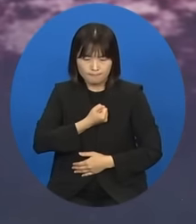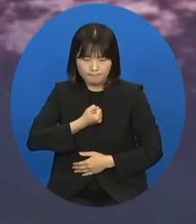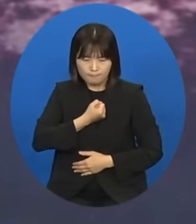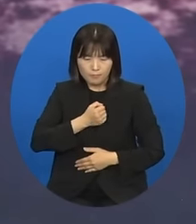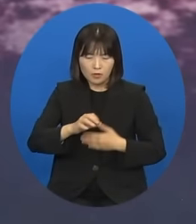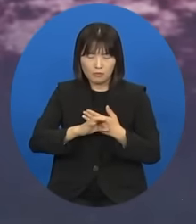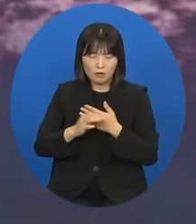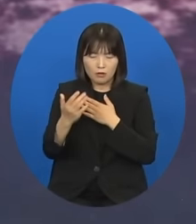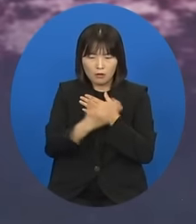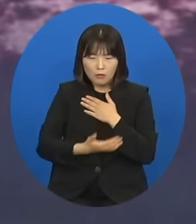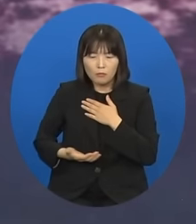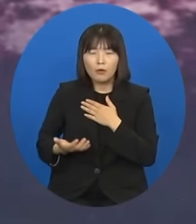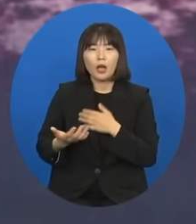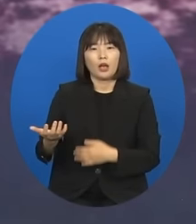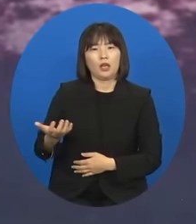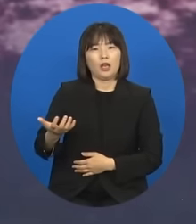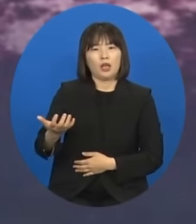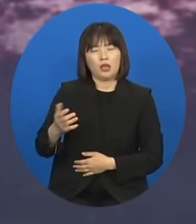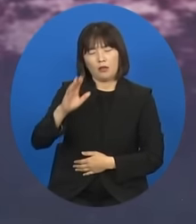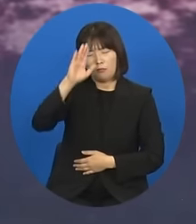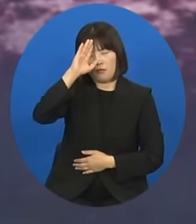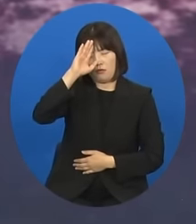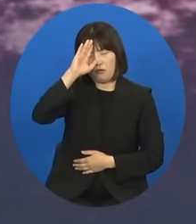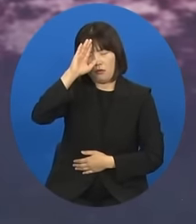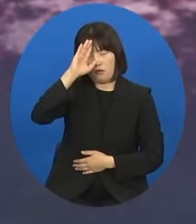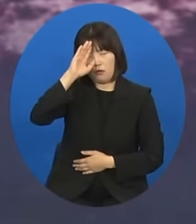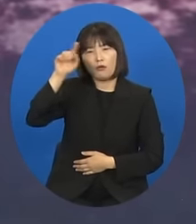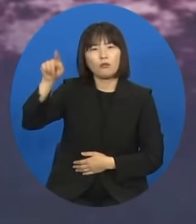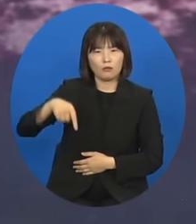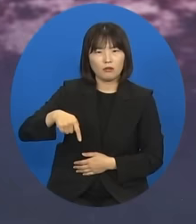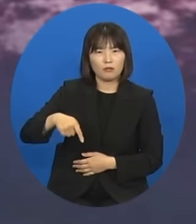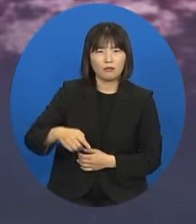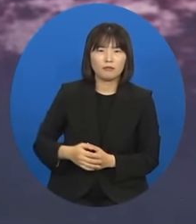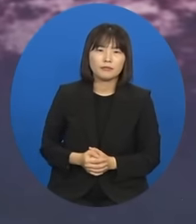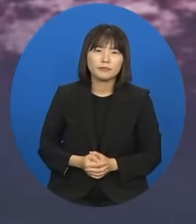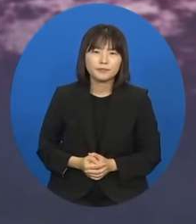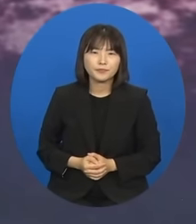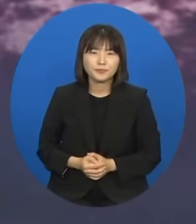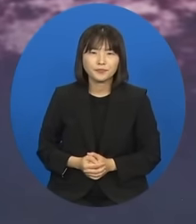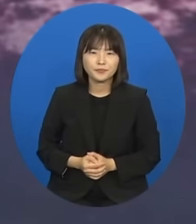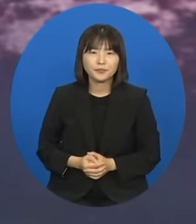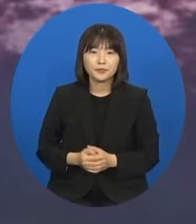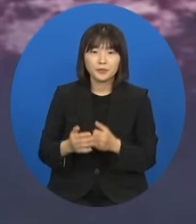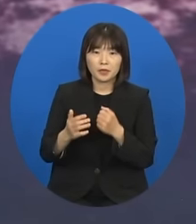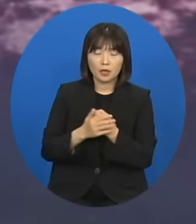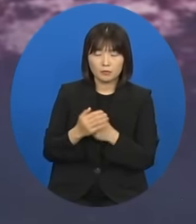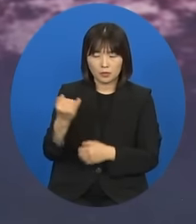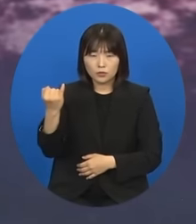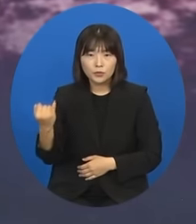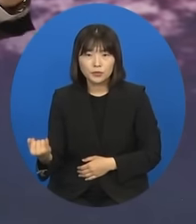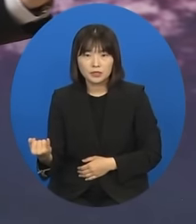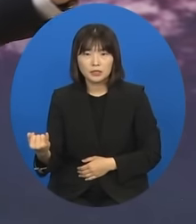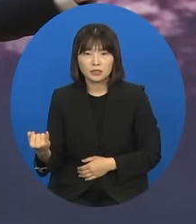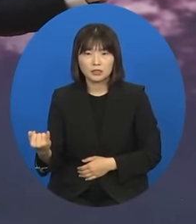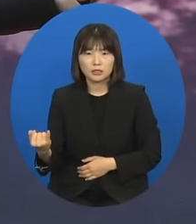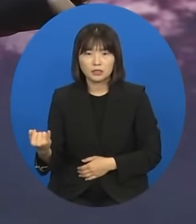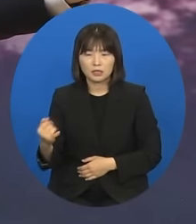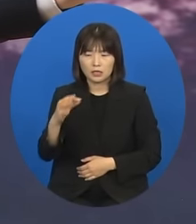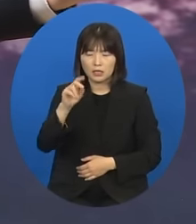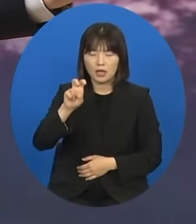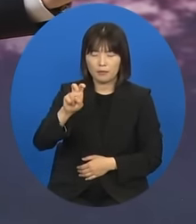아파져요 병이 듭니다 마음도 아프지만 몸도 아파져요 그래서이 여동생이 암에